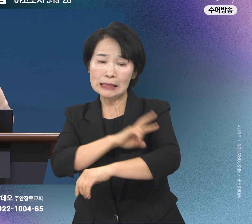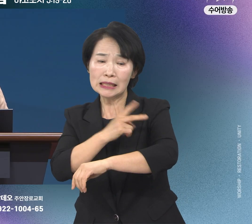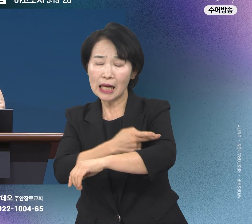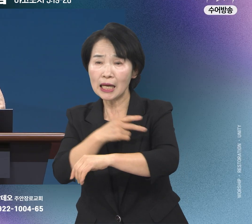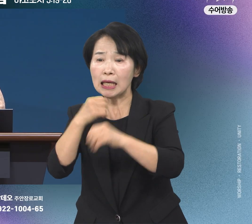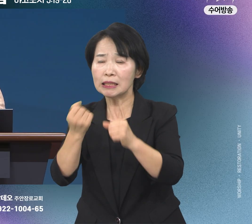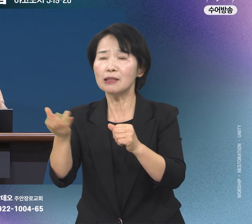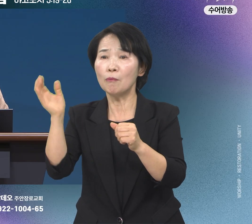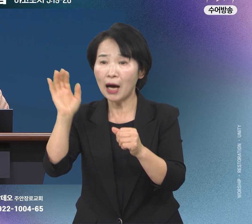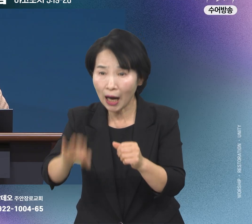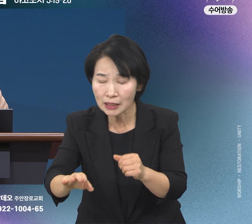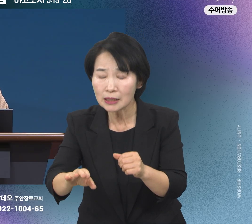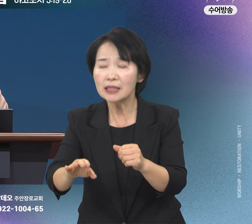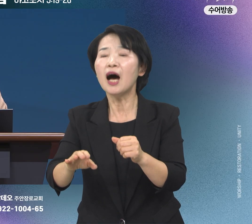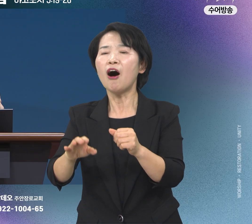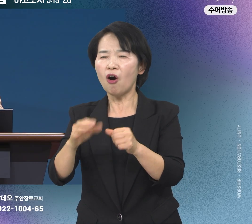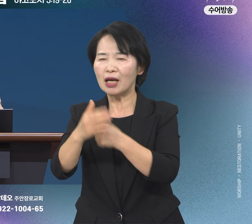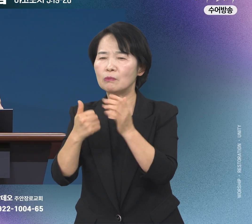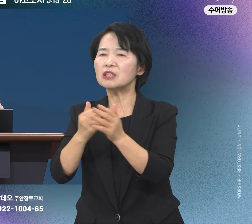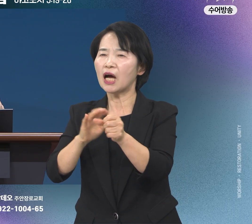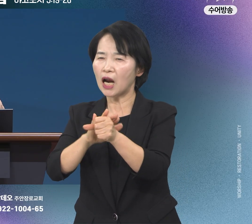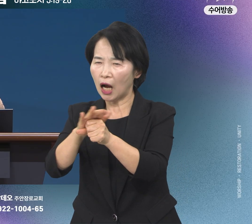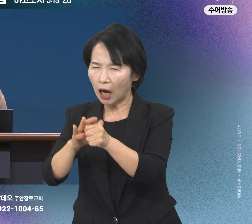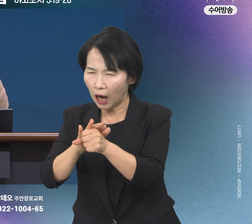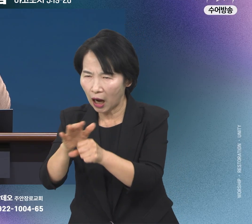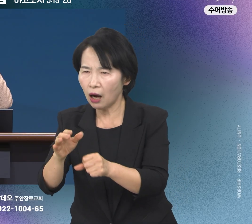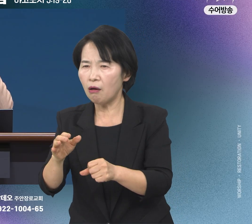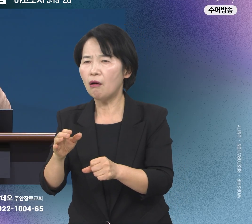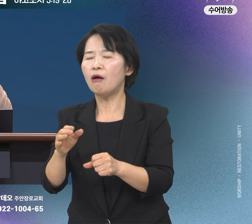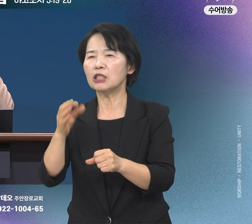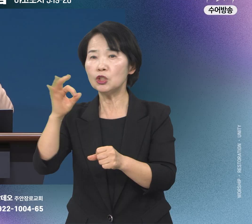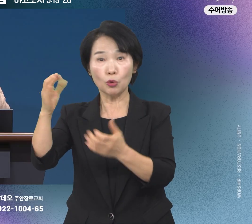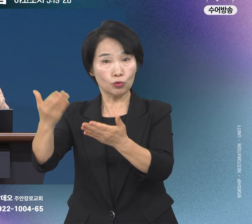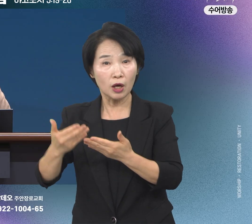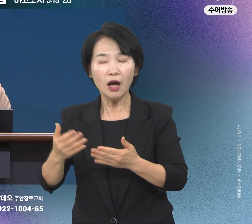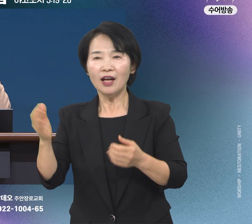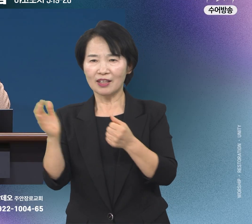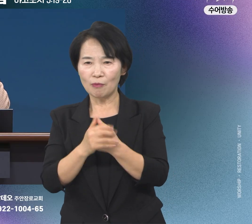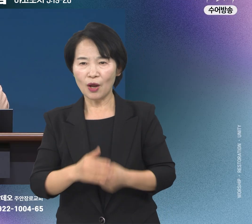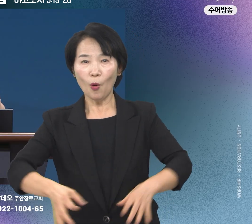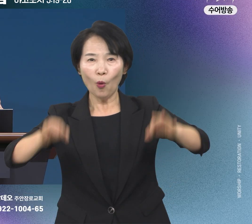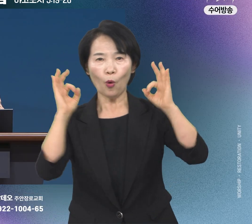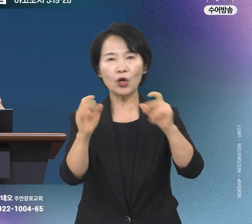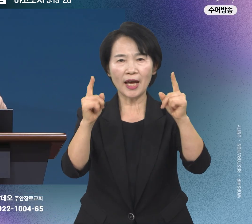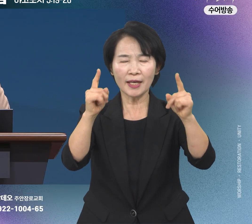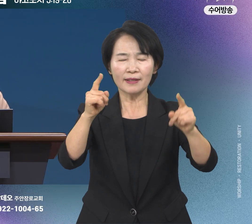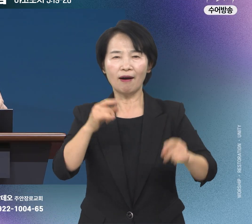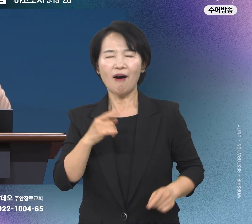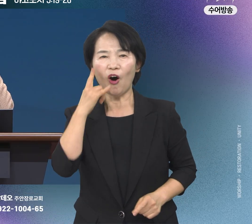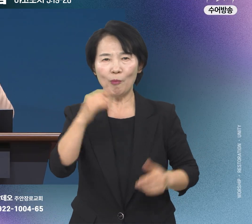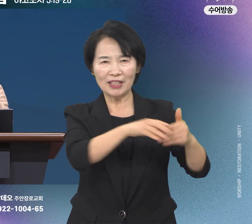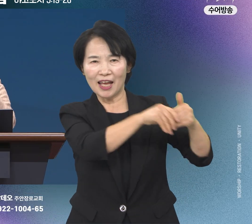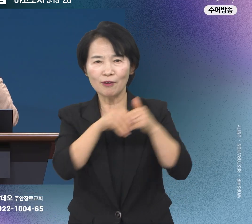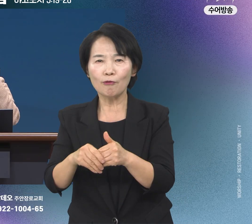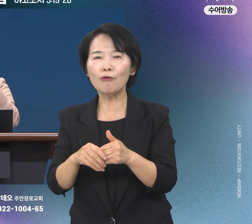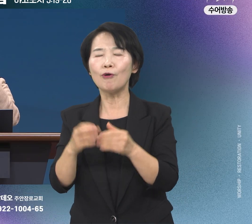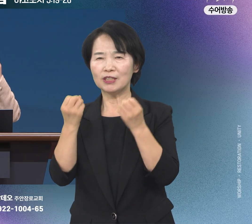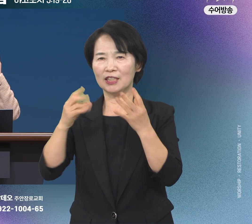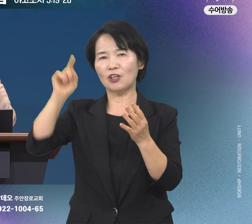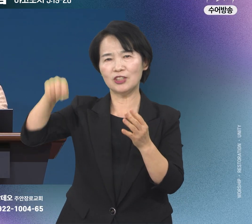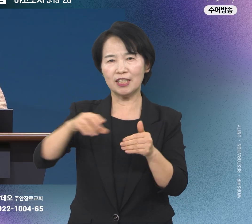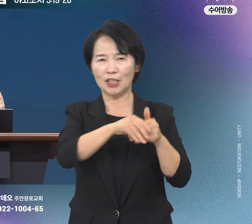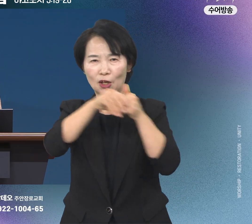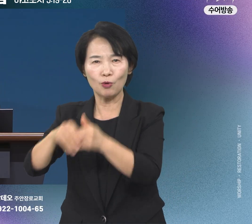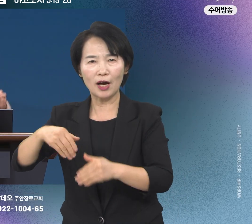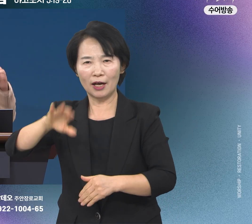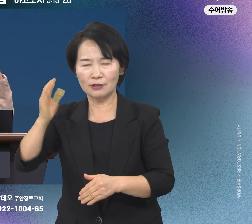말을 듣고 됐다. 엄마는 신천지에 올 자격이 있다. 아빠랑 동생은 신천지에 올 자격이 없고 엄마만 유일하게 신천지에